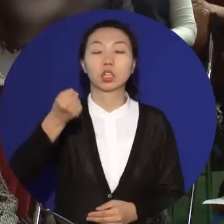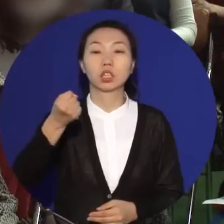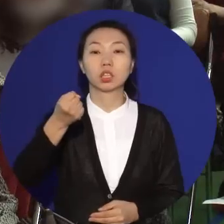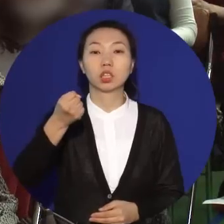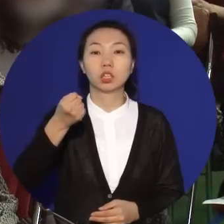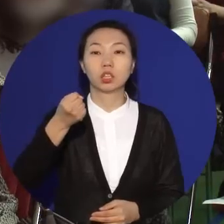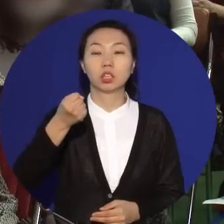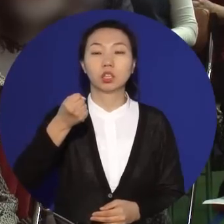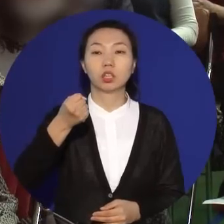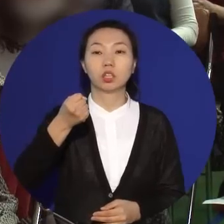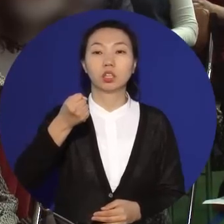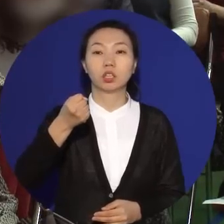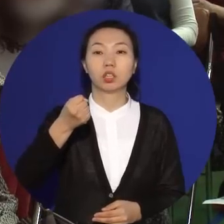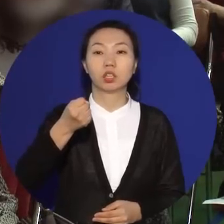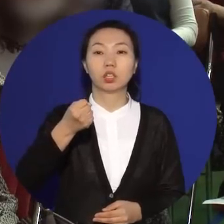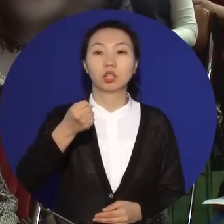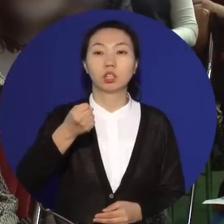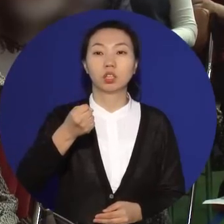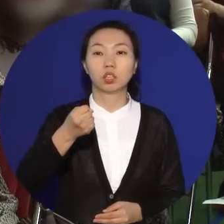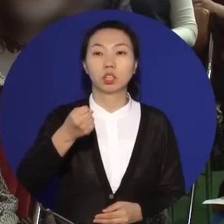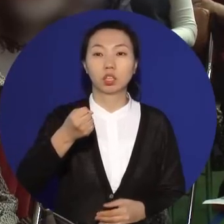돼 있어요? 아, 우리 아들하고 나하고 둘이요.